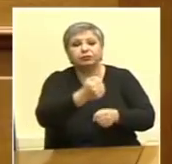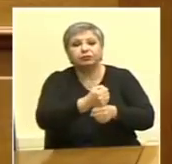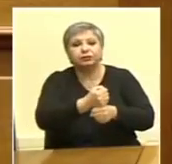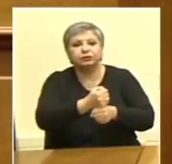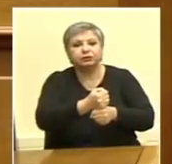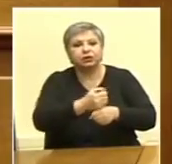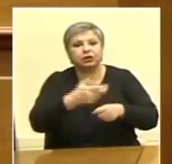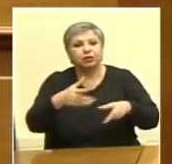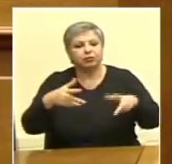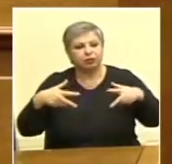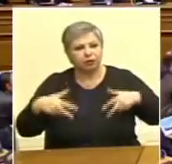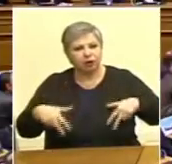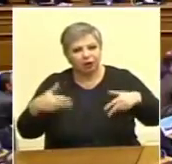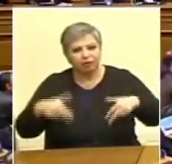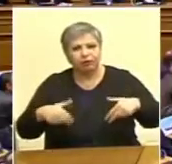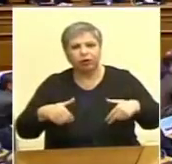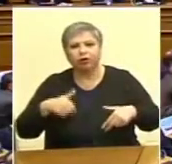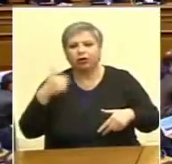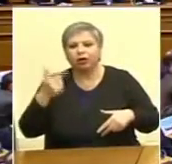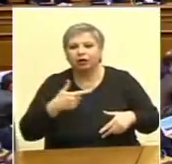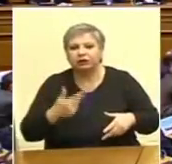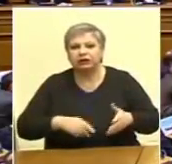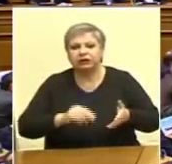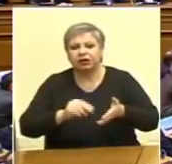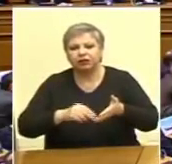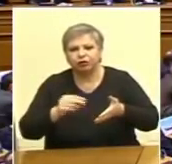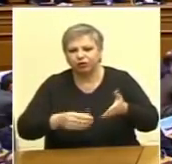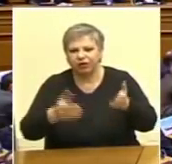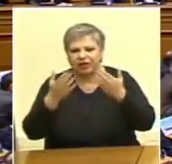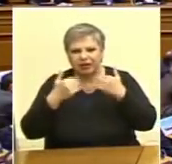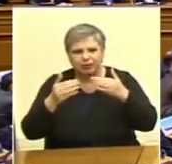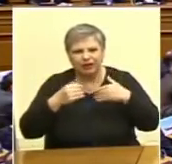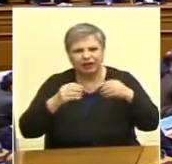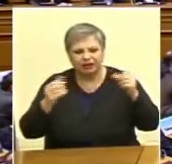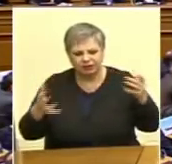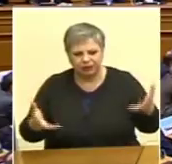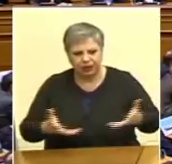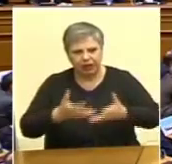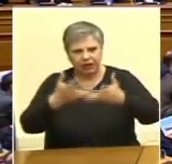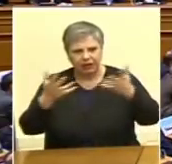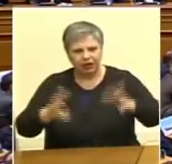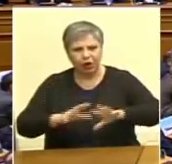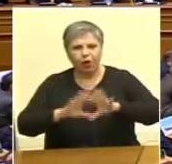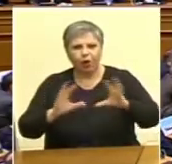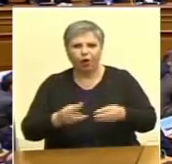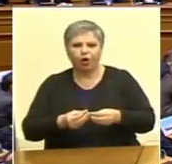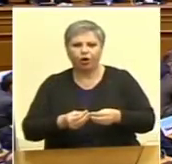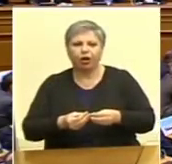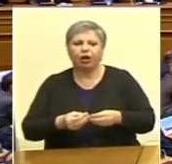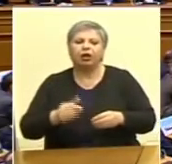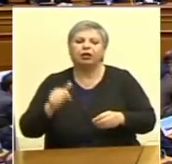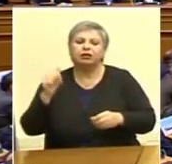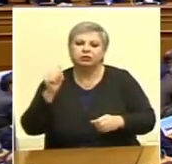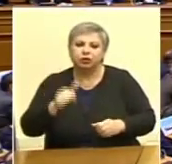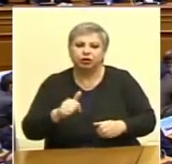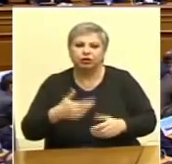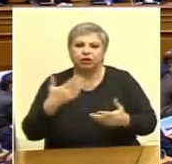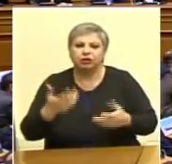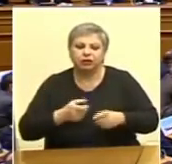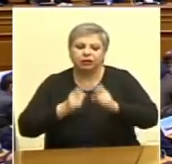καταργεί τις συλλογικές διαπραγματεύσεις και επιβάλλει τον νόμο της ζούγκλας στην αγορά εργασίας, προφανώς κανένας